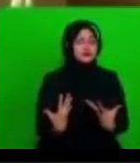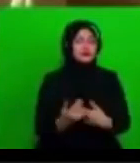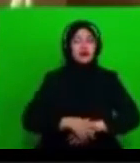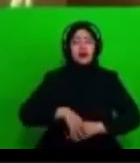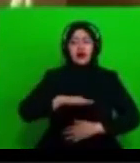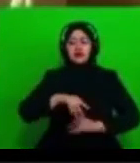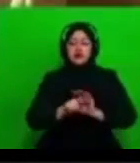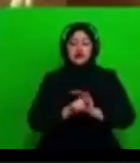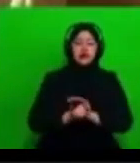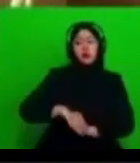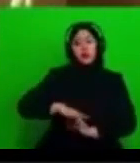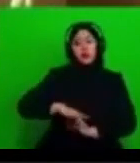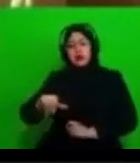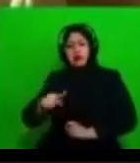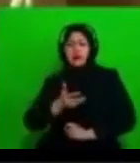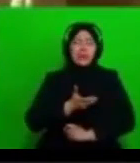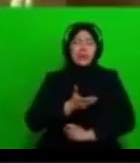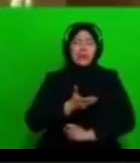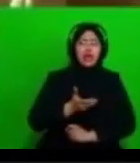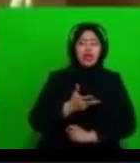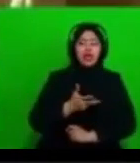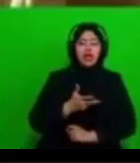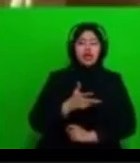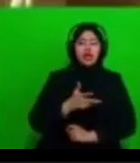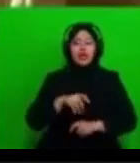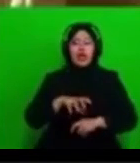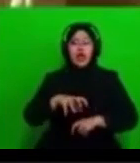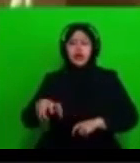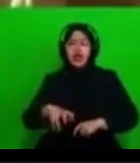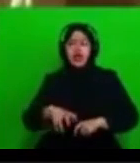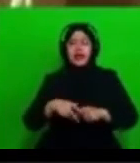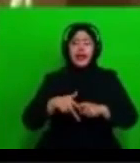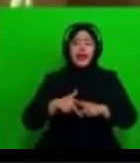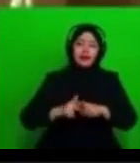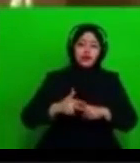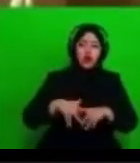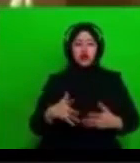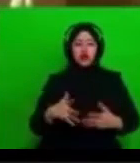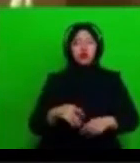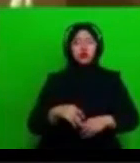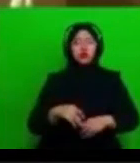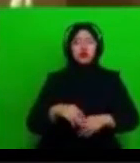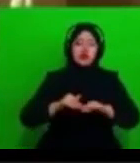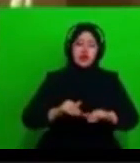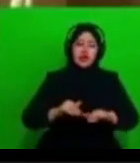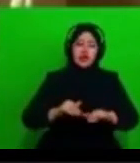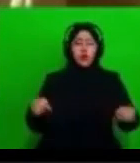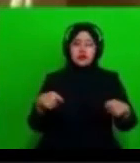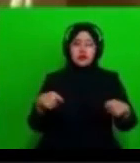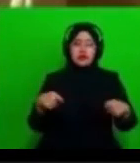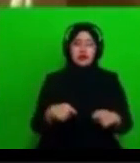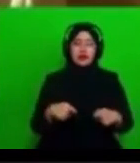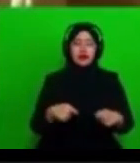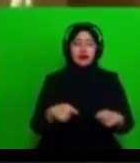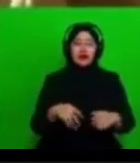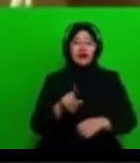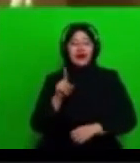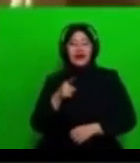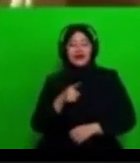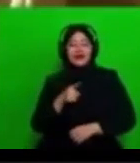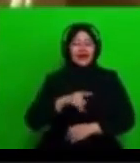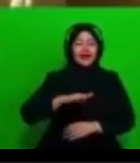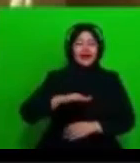misalnya anak itu pengen memperdalam, misalkan dia senang elektronik ya, atau dia senang menjahit atau senang masak. Nah, orang tua itu mesti